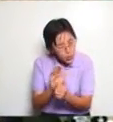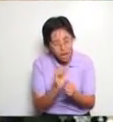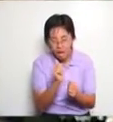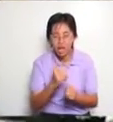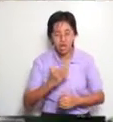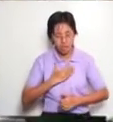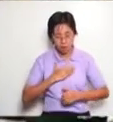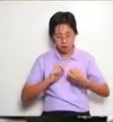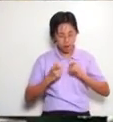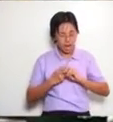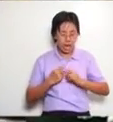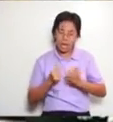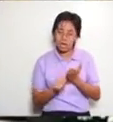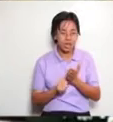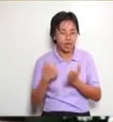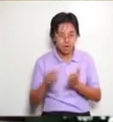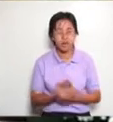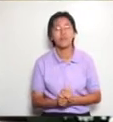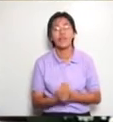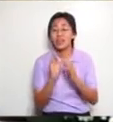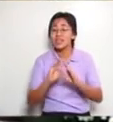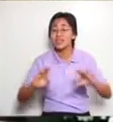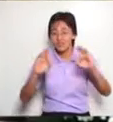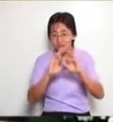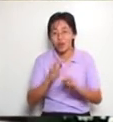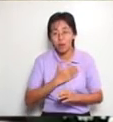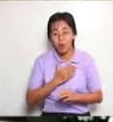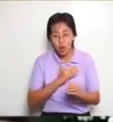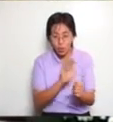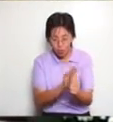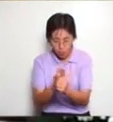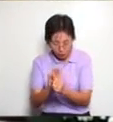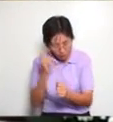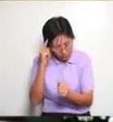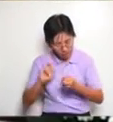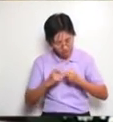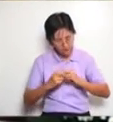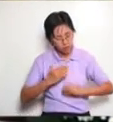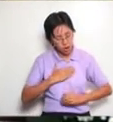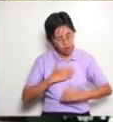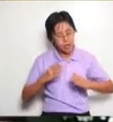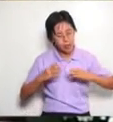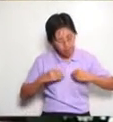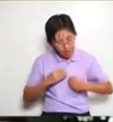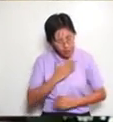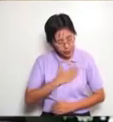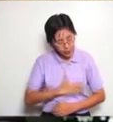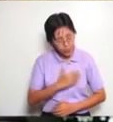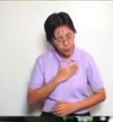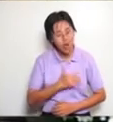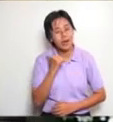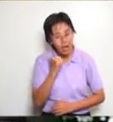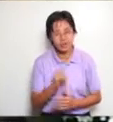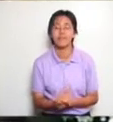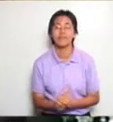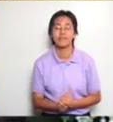เวอแต่ถ้าใครมีปญญานอกจากปRA pendes อืนได้แล้เท็การเกอกะเดยวก็ทำใจได้ด้วยเอ้าละ